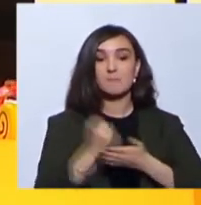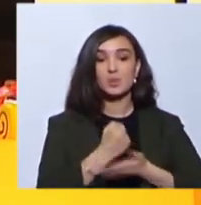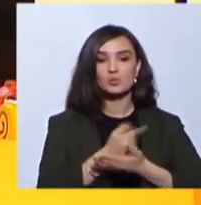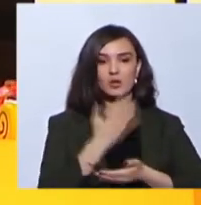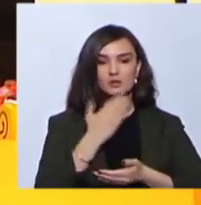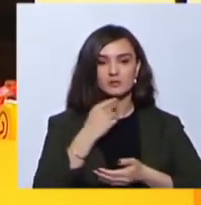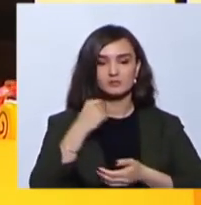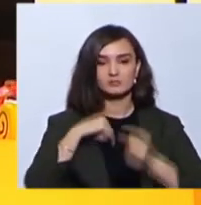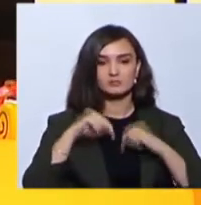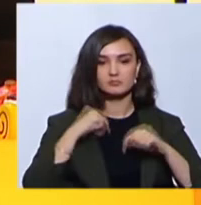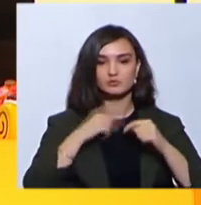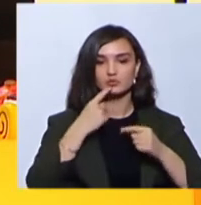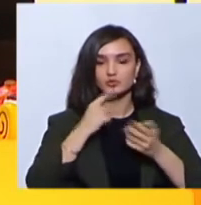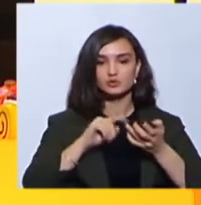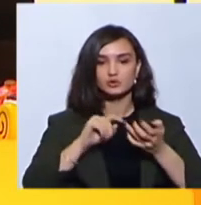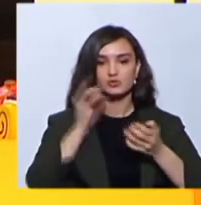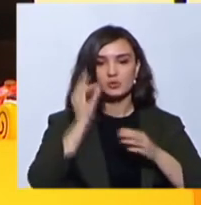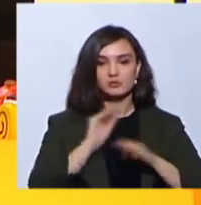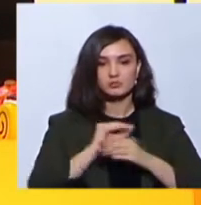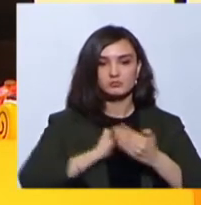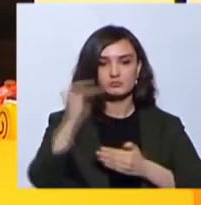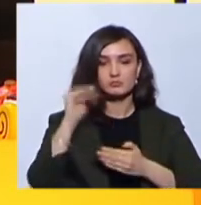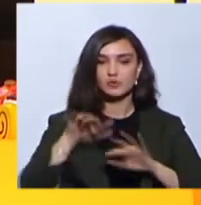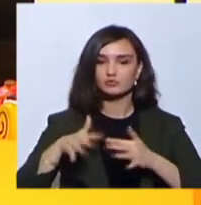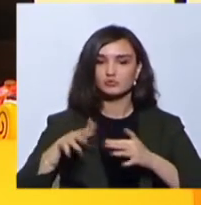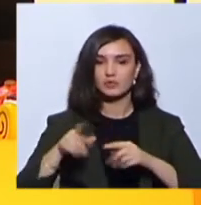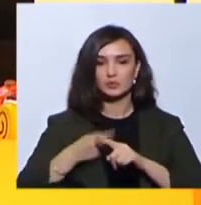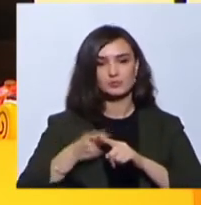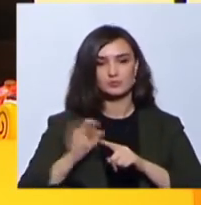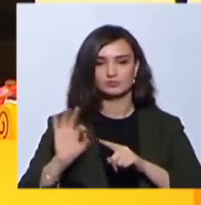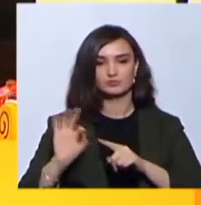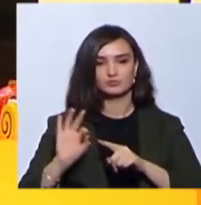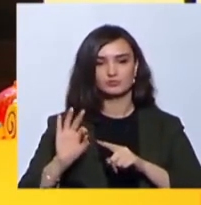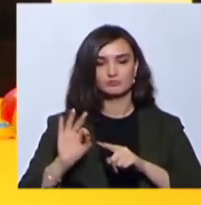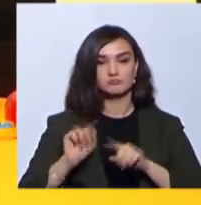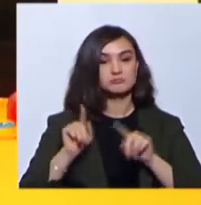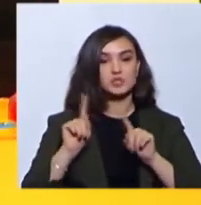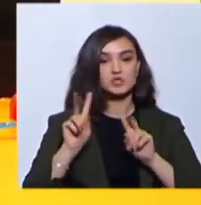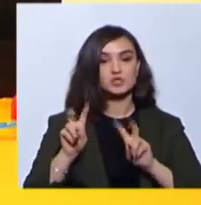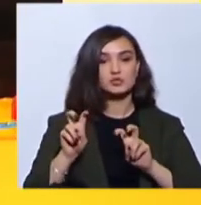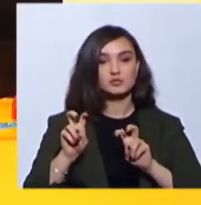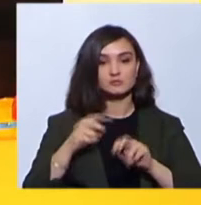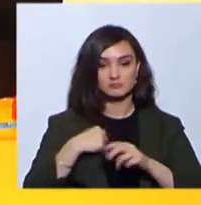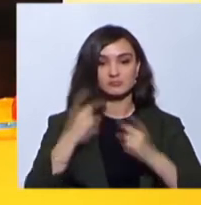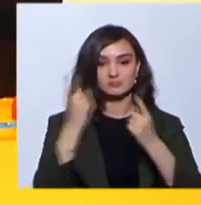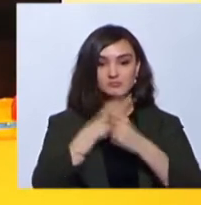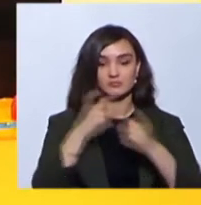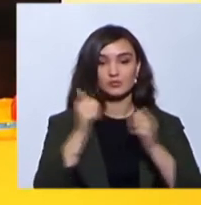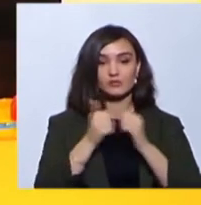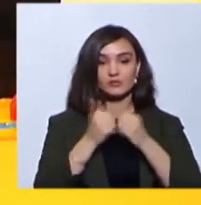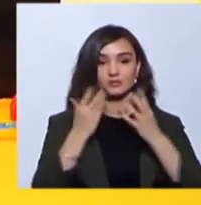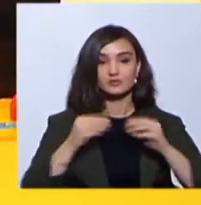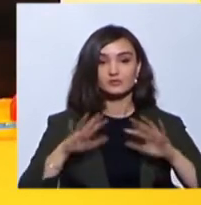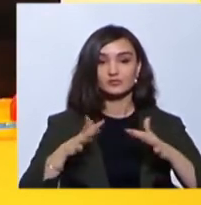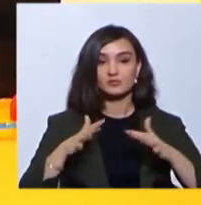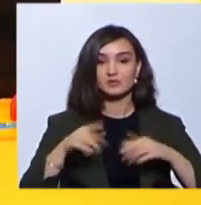უფრო ადვილად აისახება სისხლში შაქრის დონეზე, ვიდრე შემწვარი კარტოფილი. ნიშნავს თუ არა ეს იმას, რომ მე მოგიწოდებთ მიირთვათ ყოველდღე